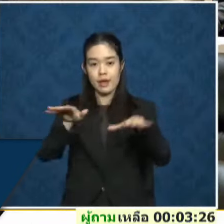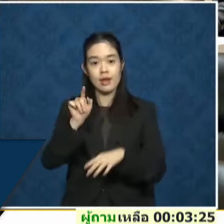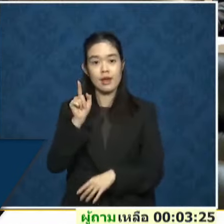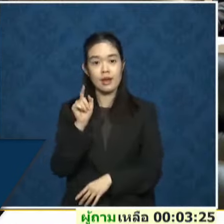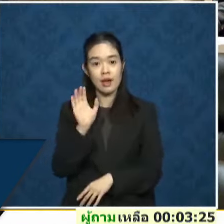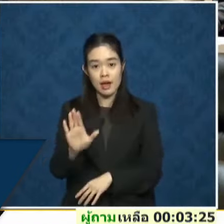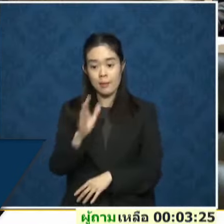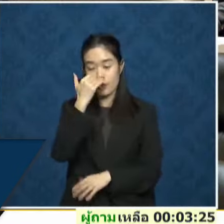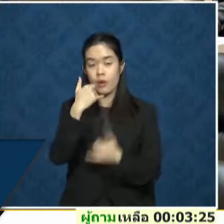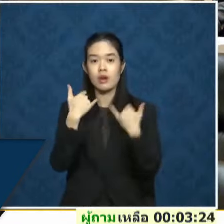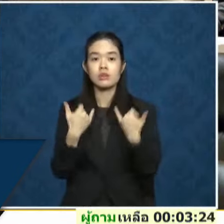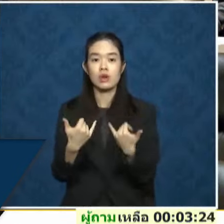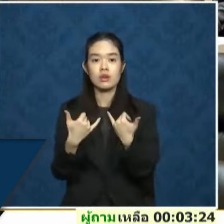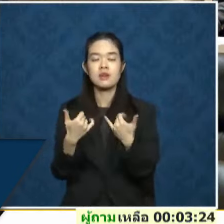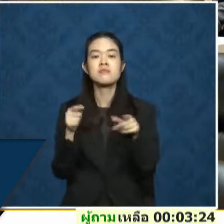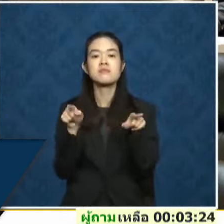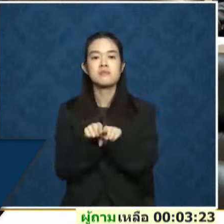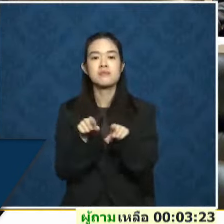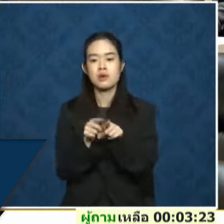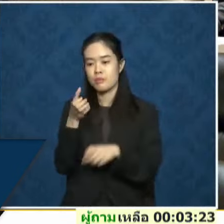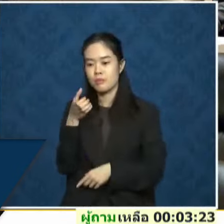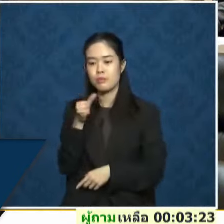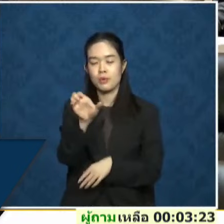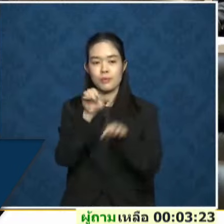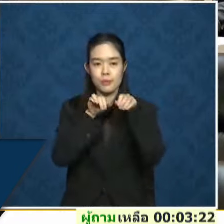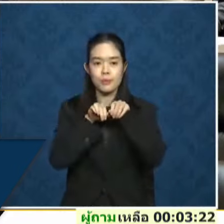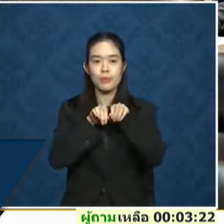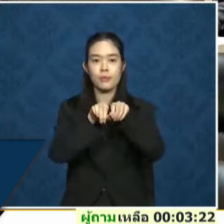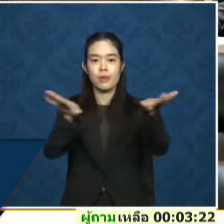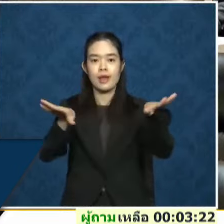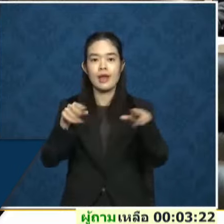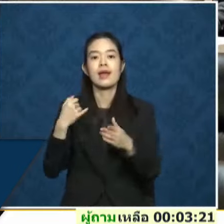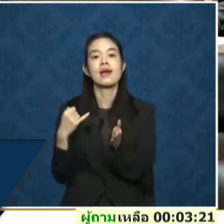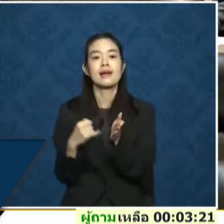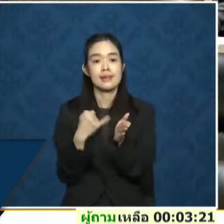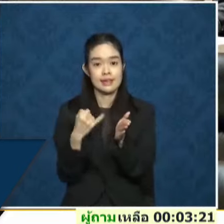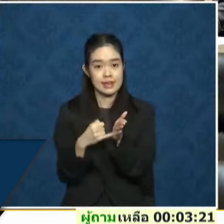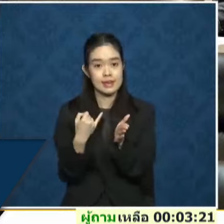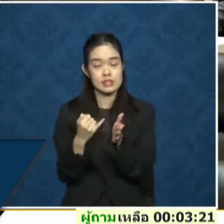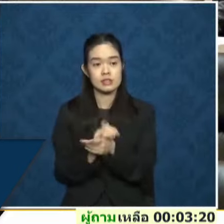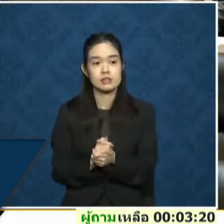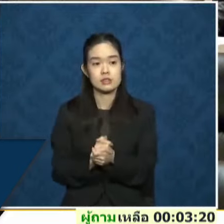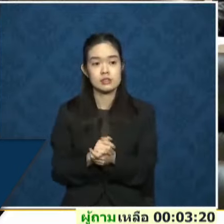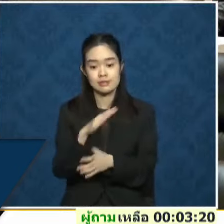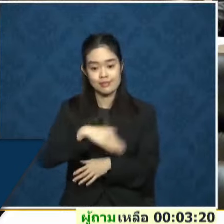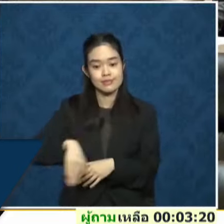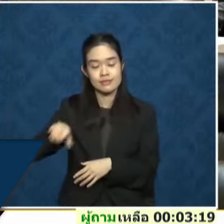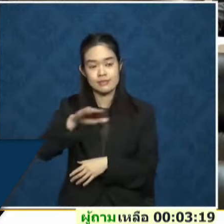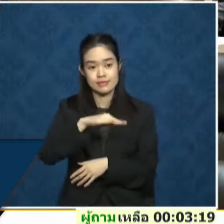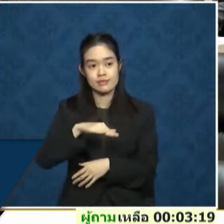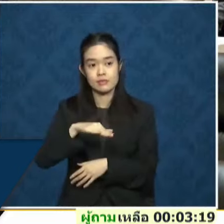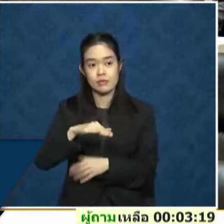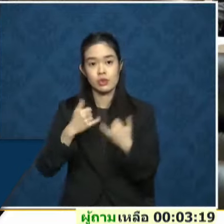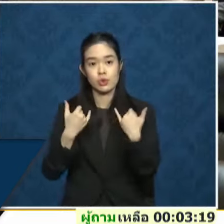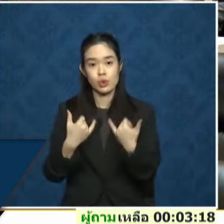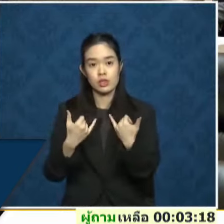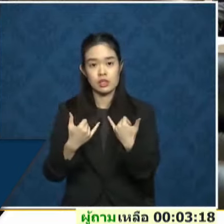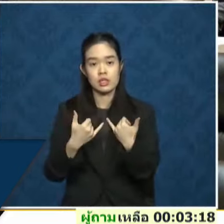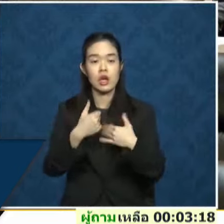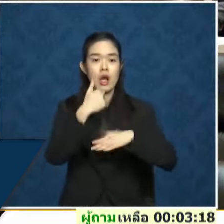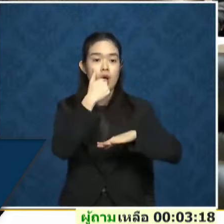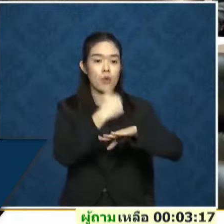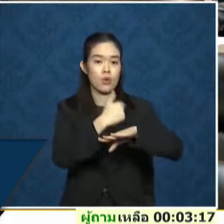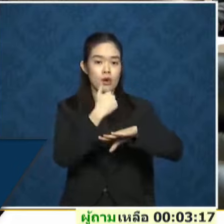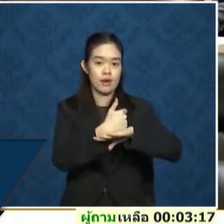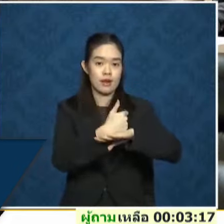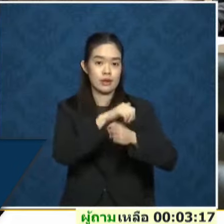แดงเพราะว่าโซเชียลมีเดียอีกแล้วค่ะที่ช่วยกันขุดคุยเรื่องนี้ขึ้นมาแล้วเคสนี้ตอนนี้ก็ย้ายผอ.ออกนอกพื้น